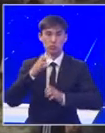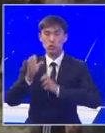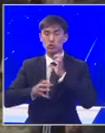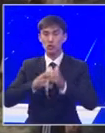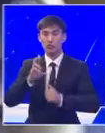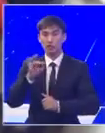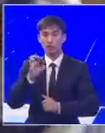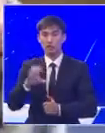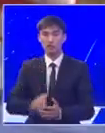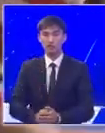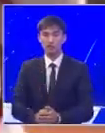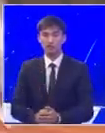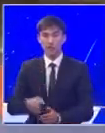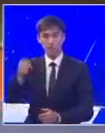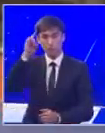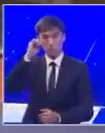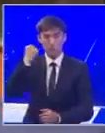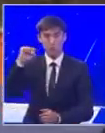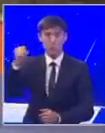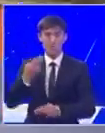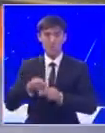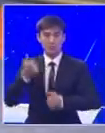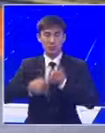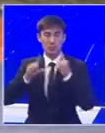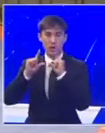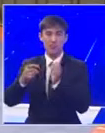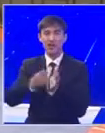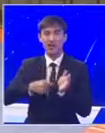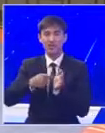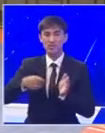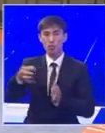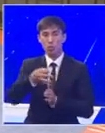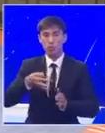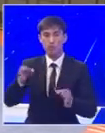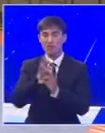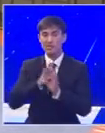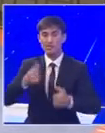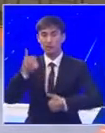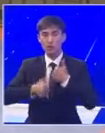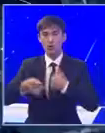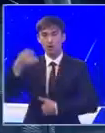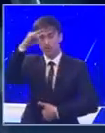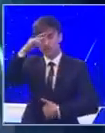класса. Победители этих противостояний поедут в Карагандинскую область на официальный чемпионат